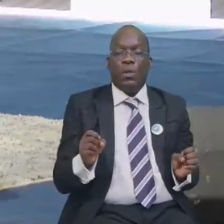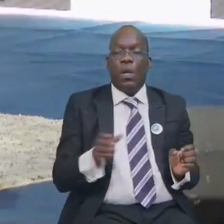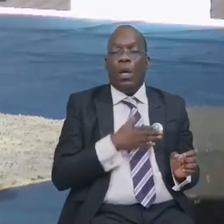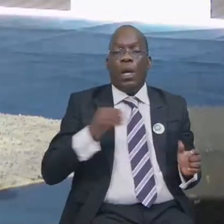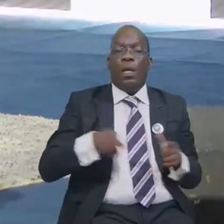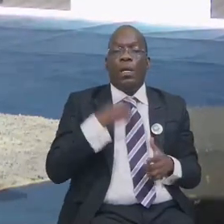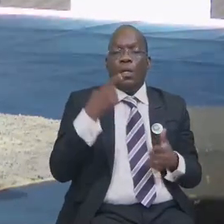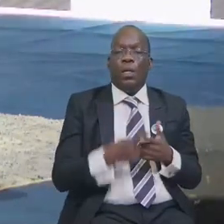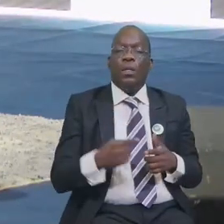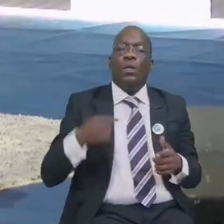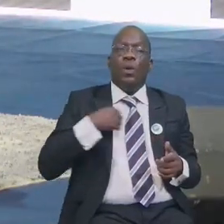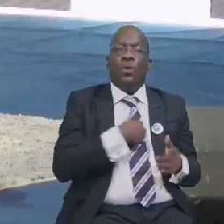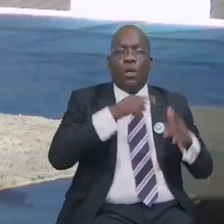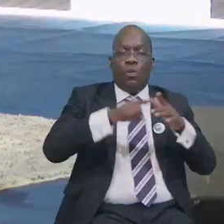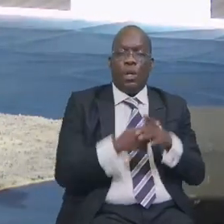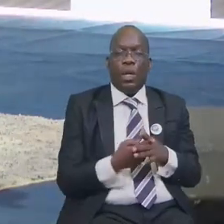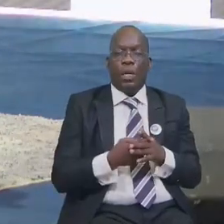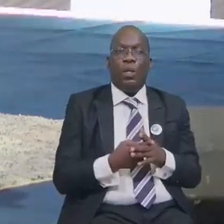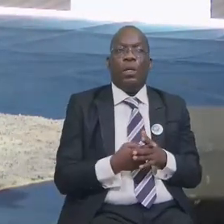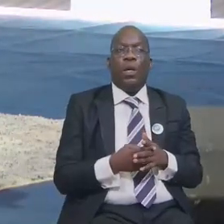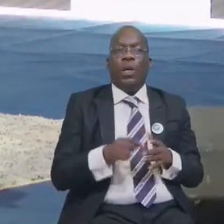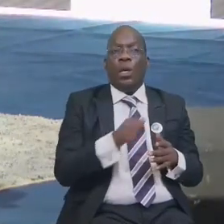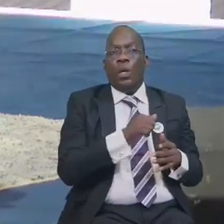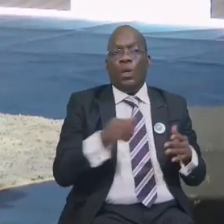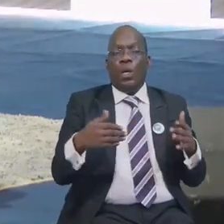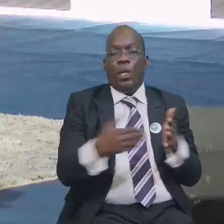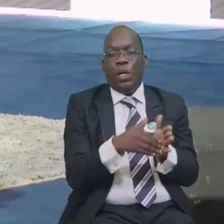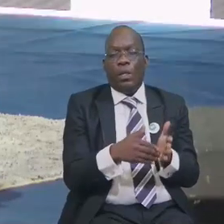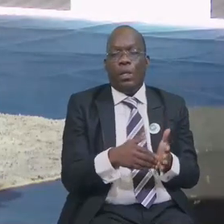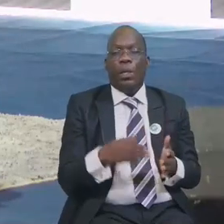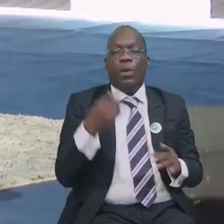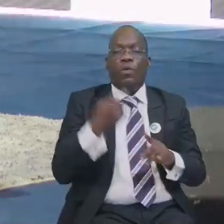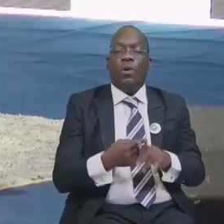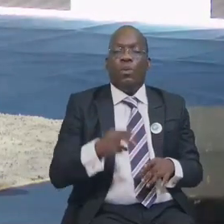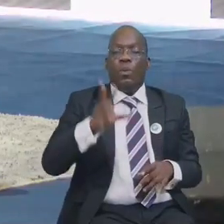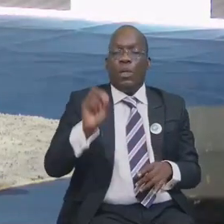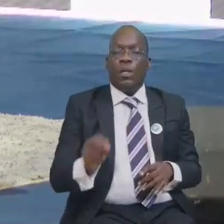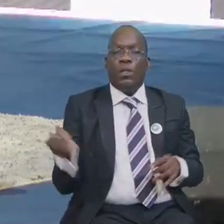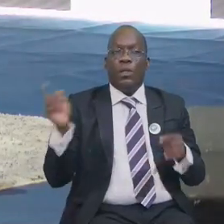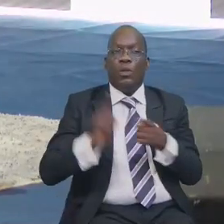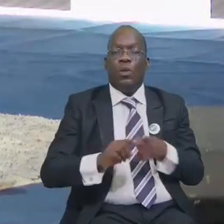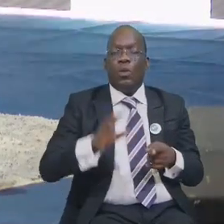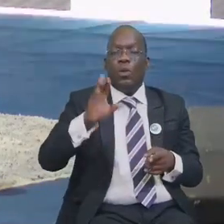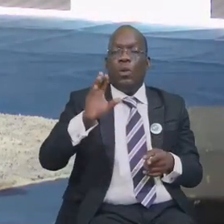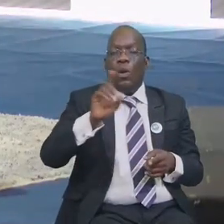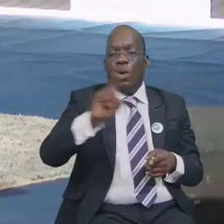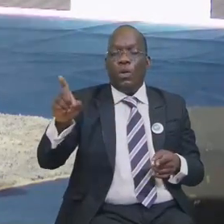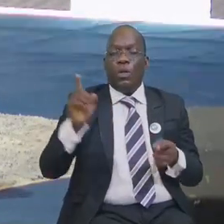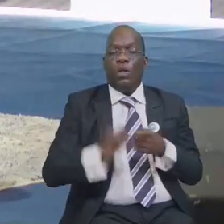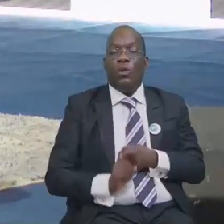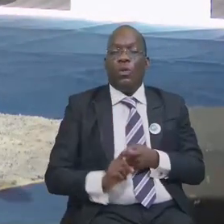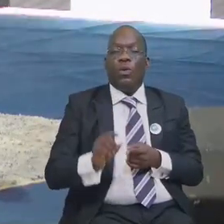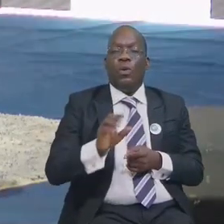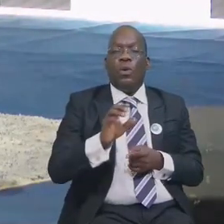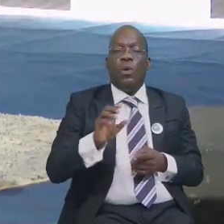Et nous avons commencé à nouveau avec 30, de 30 à 50, à 100, à 1000, et